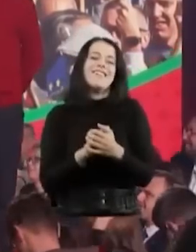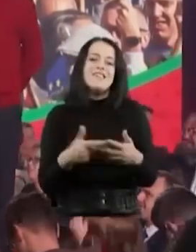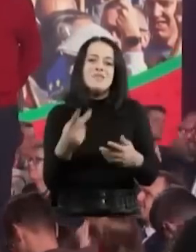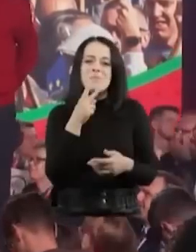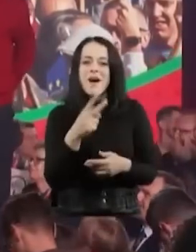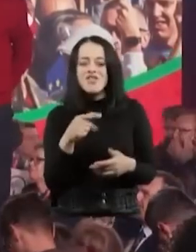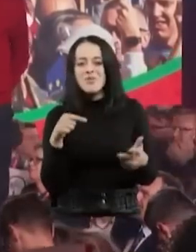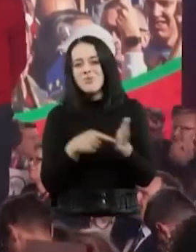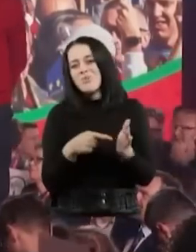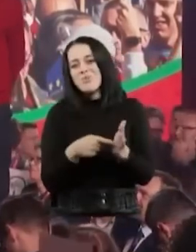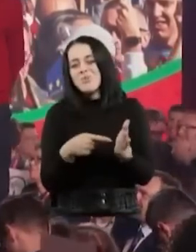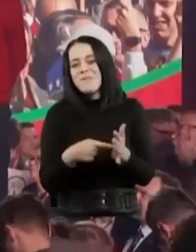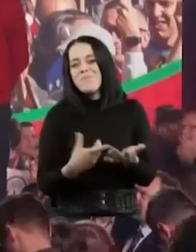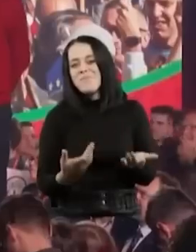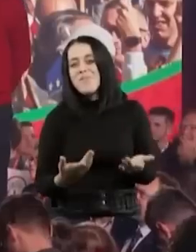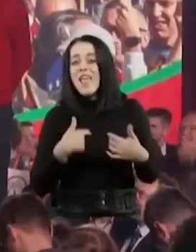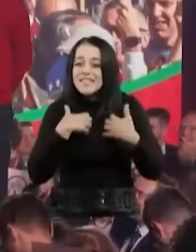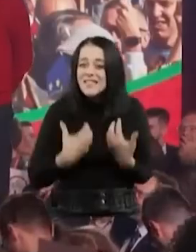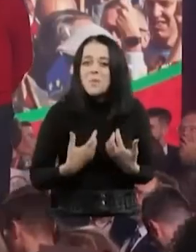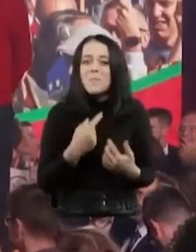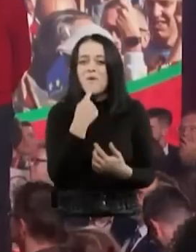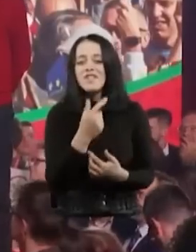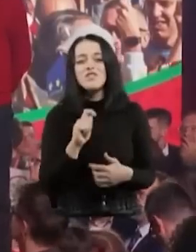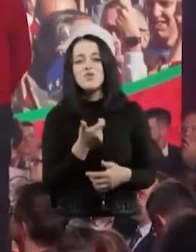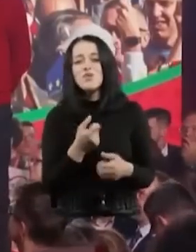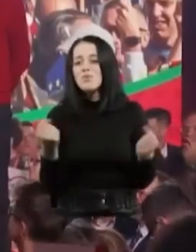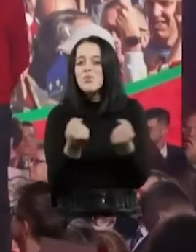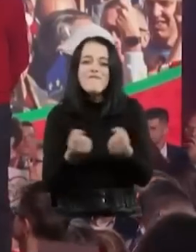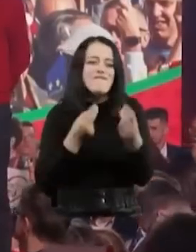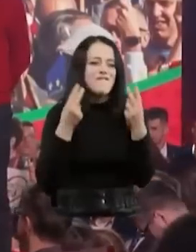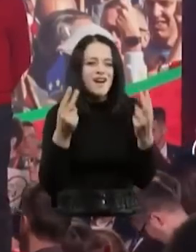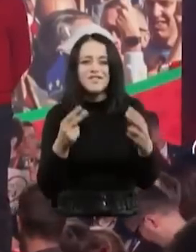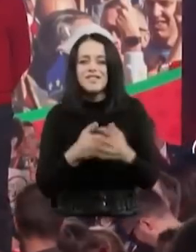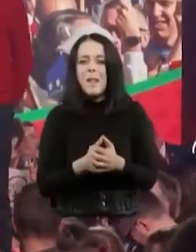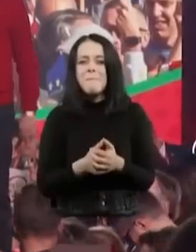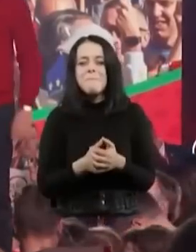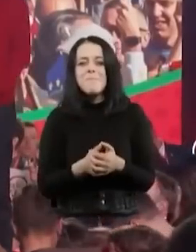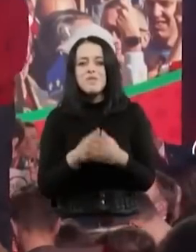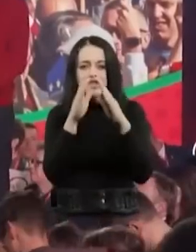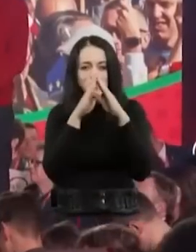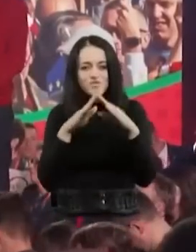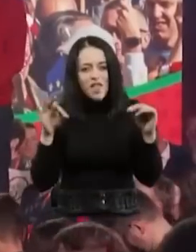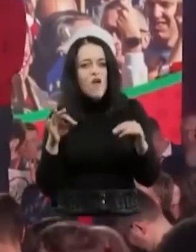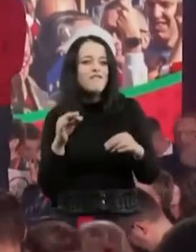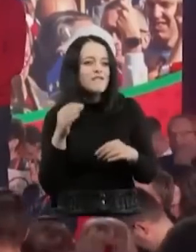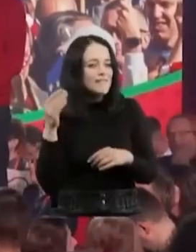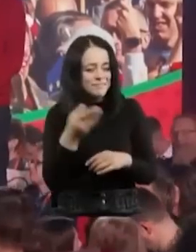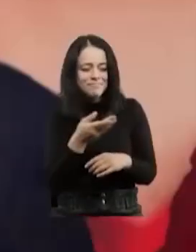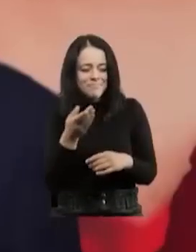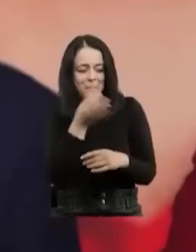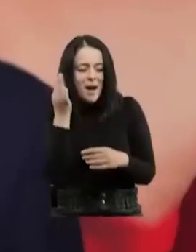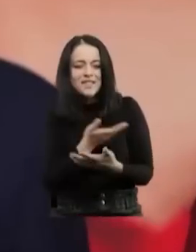długo w tym parlamencie nie posiedzi, bo pewnie dostanie... Zbliżają się wybory do Europarlamentu. Więc czy to jest